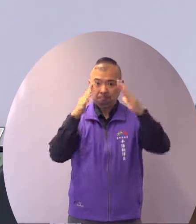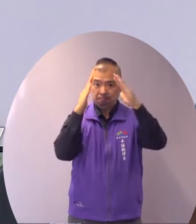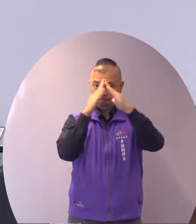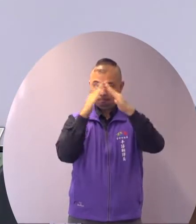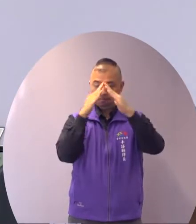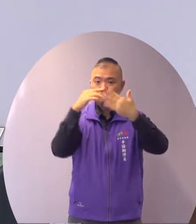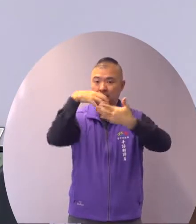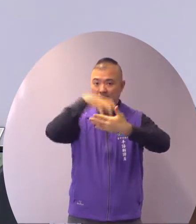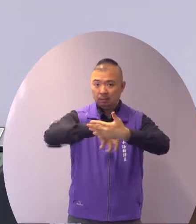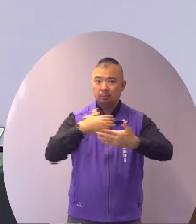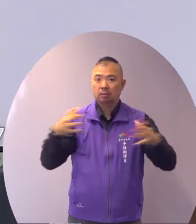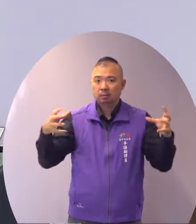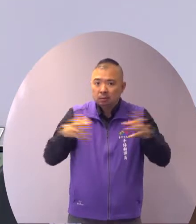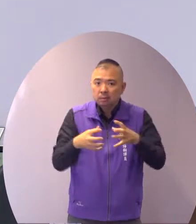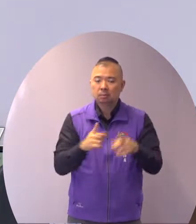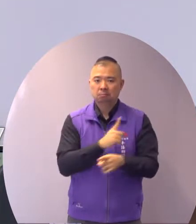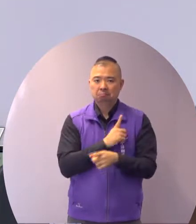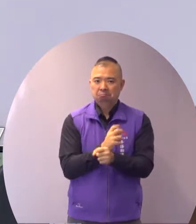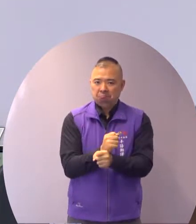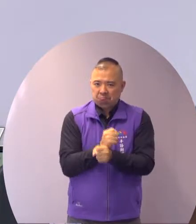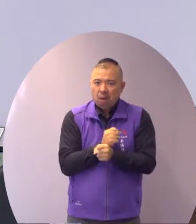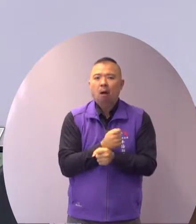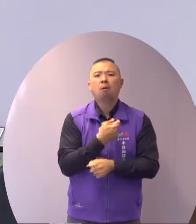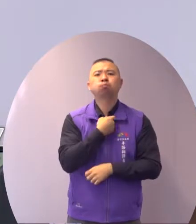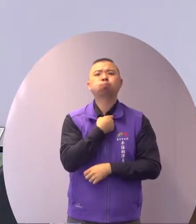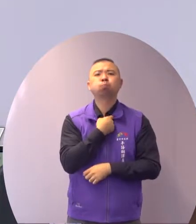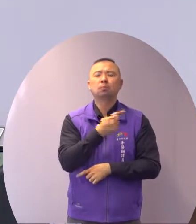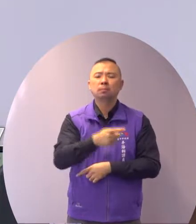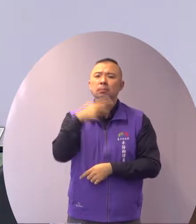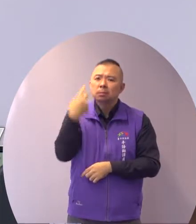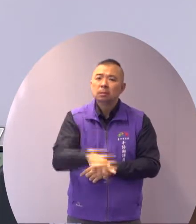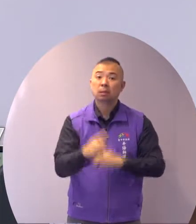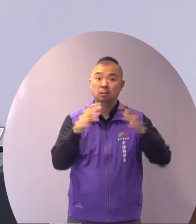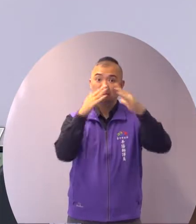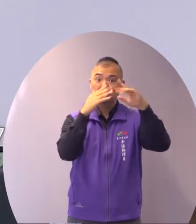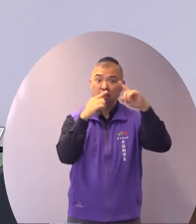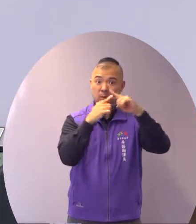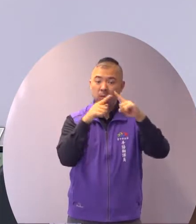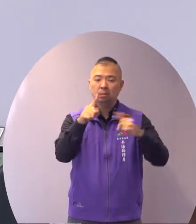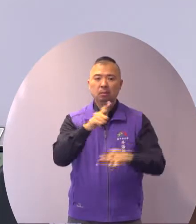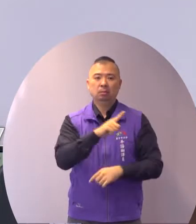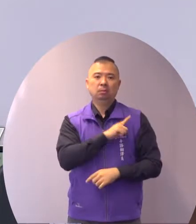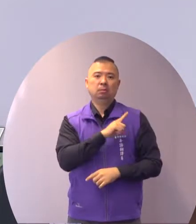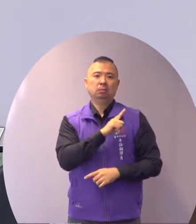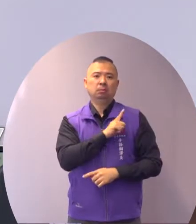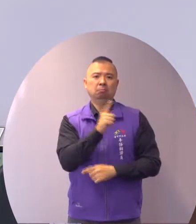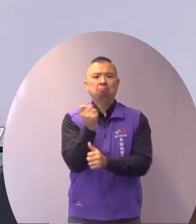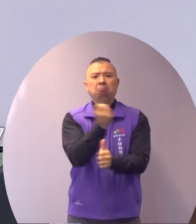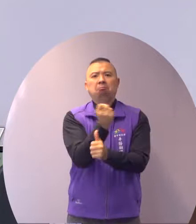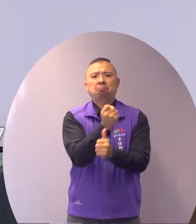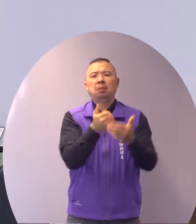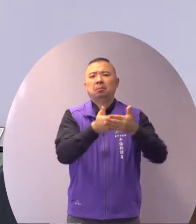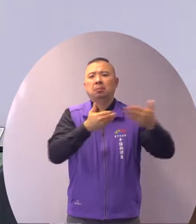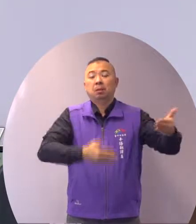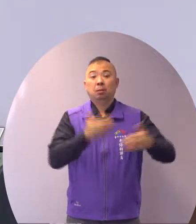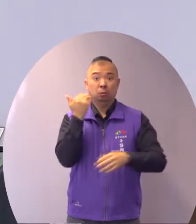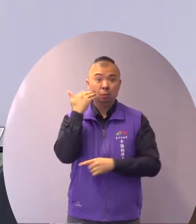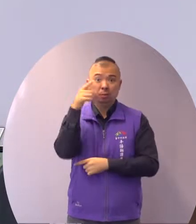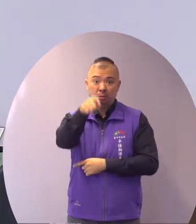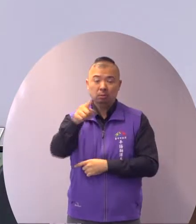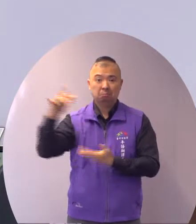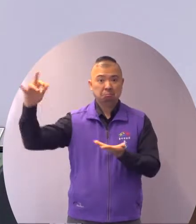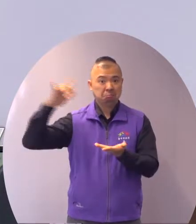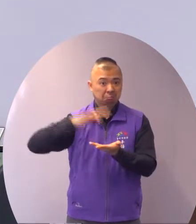到。那所以呢，包括家人也是属于自主隔离的一部分哈。如果你的家人是10+4或